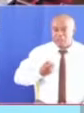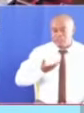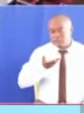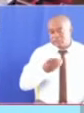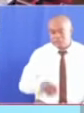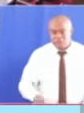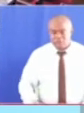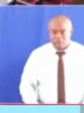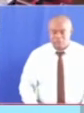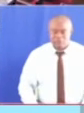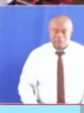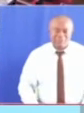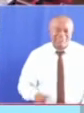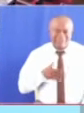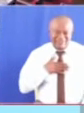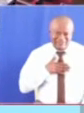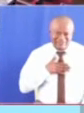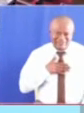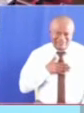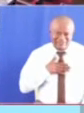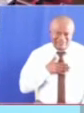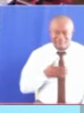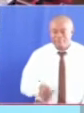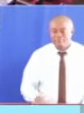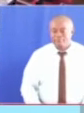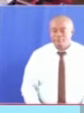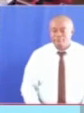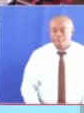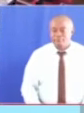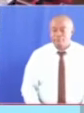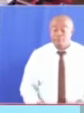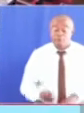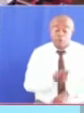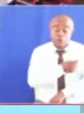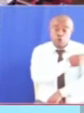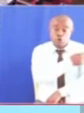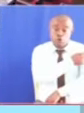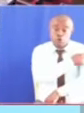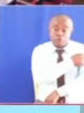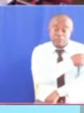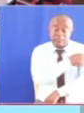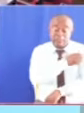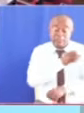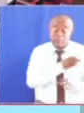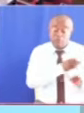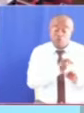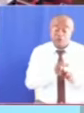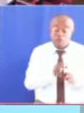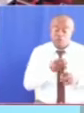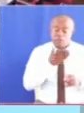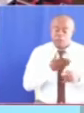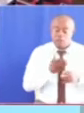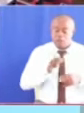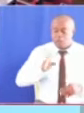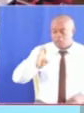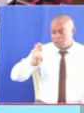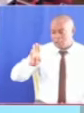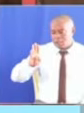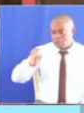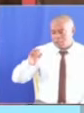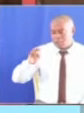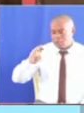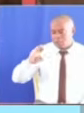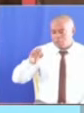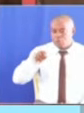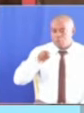Asante Mheshimiwa Mwenyekiti. Mheshimiwa Mwenyekiti, hospitali ya rufaa ya mkoa wa Tanga Bombo ni miongoni mwa hospitali za kwanza kabisa